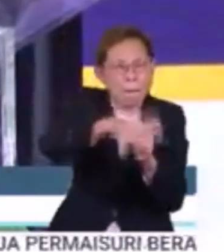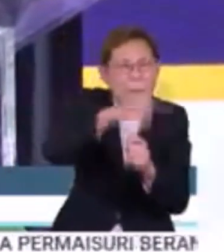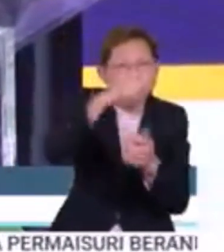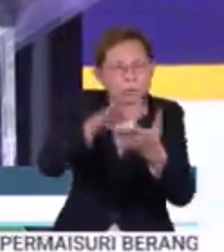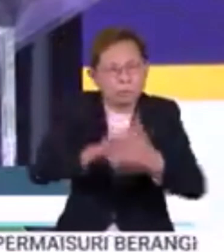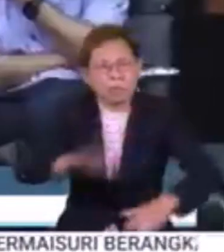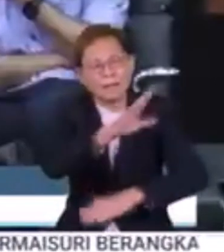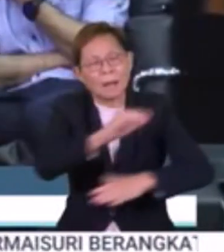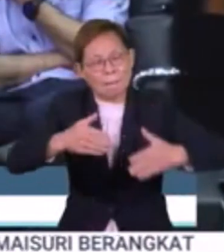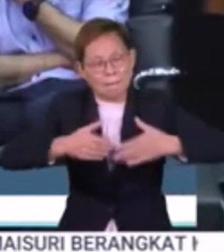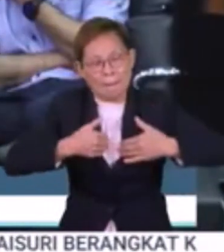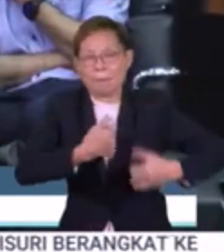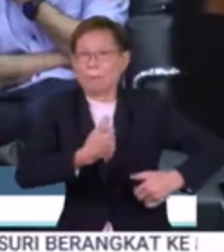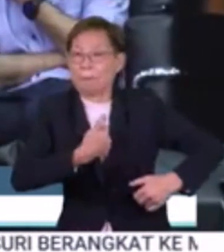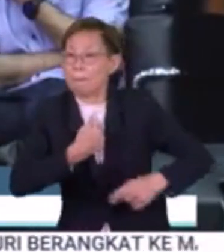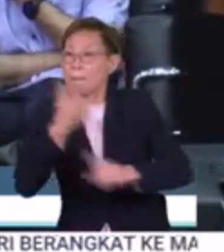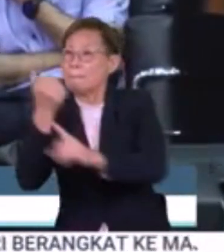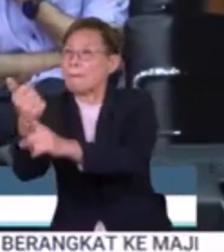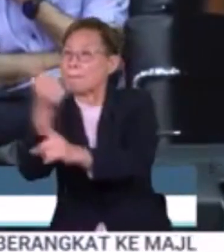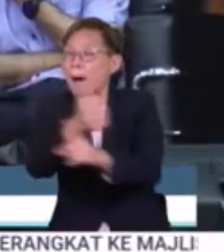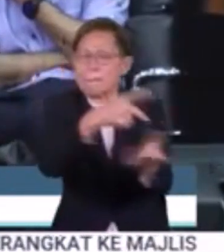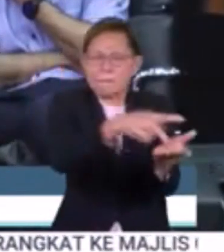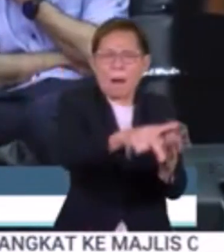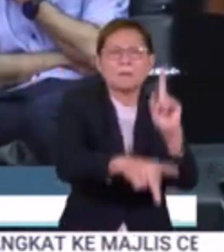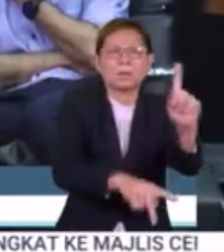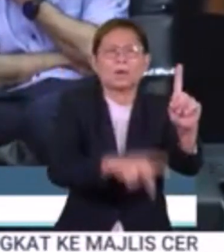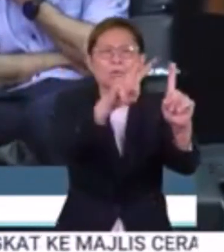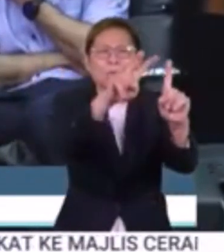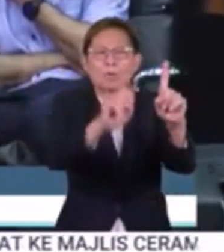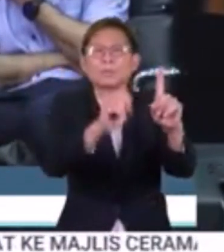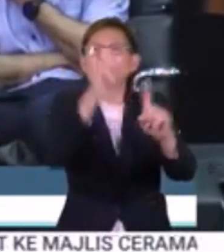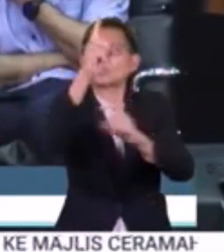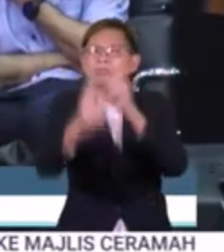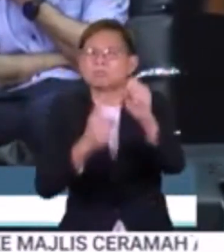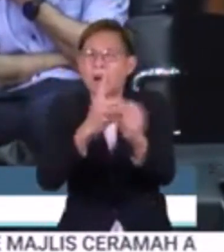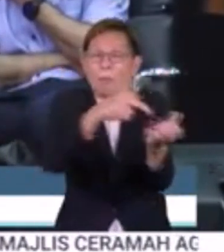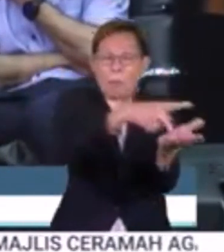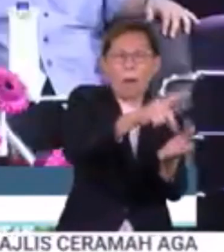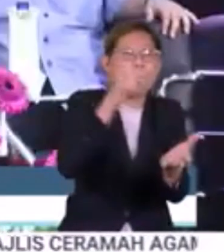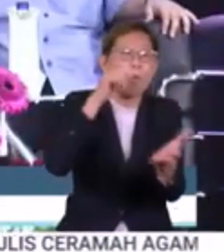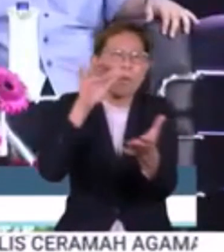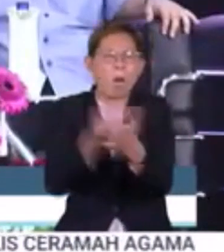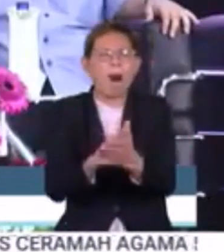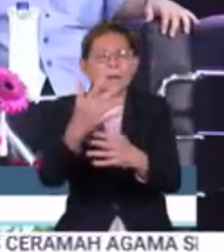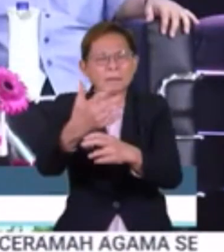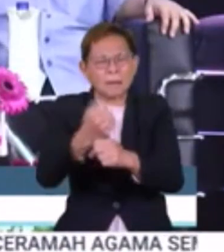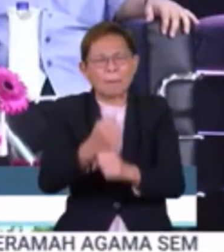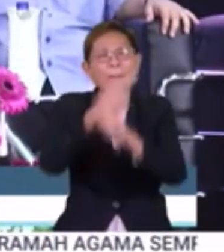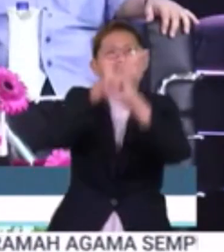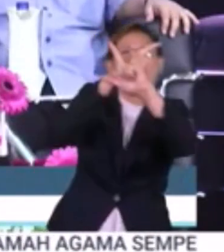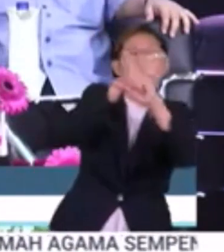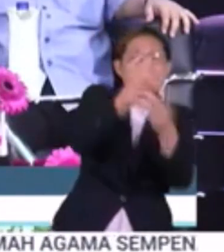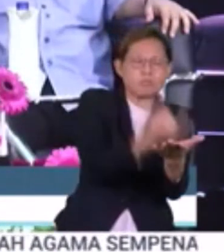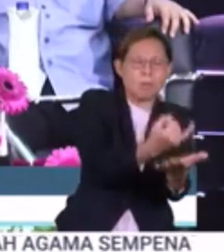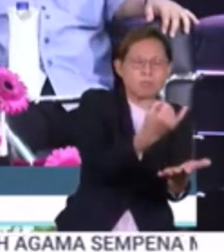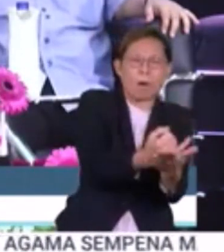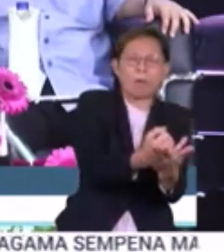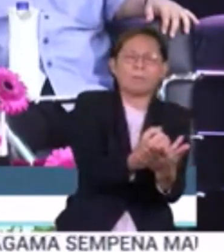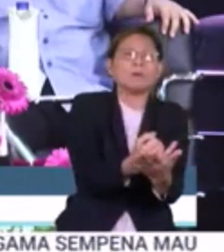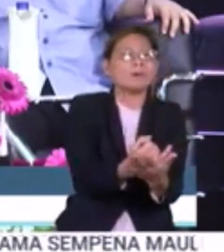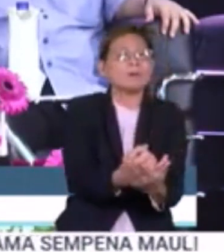dan kesejahteraan diri. Dengan bayaran hanya RM120 setahun, suri rumah boleh mendapat pelindungan